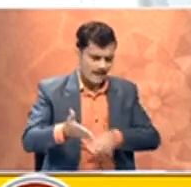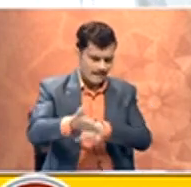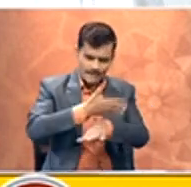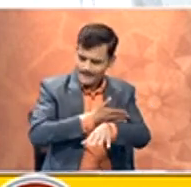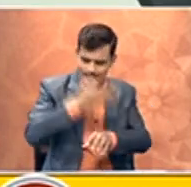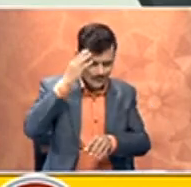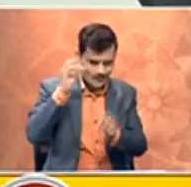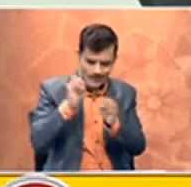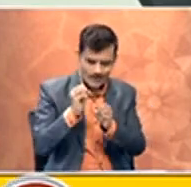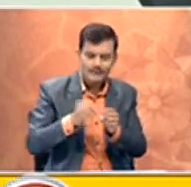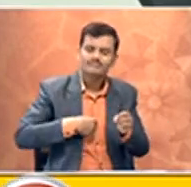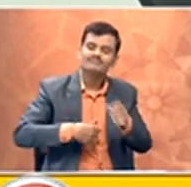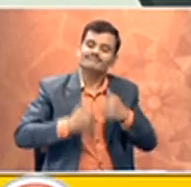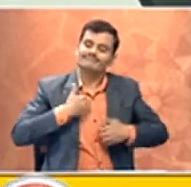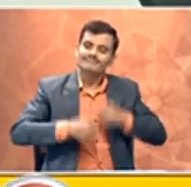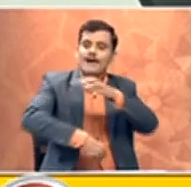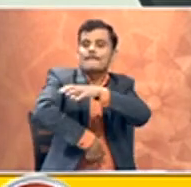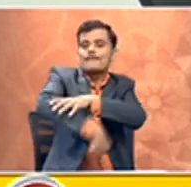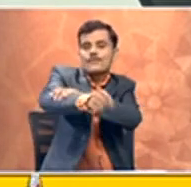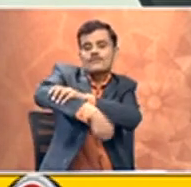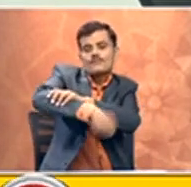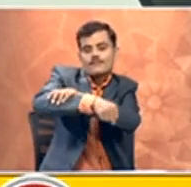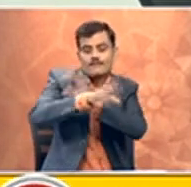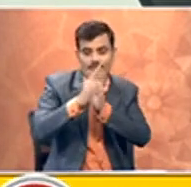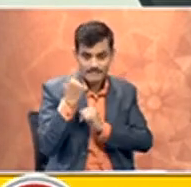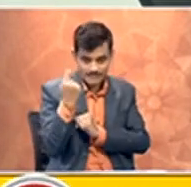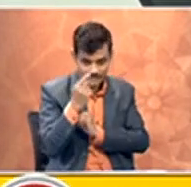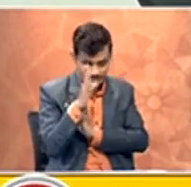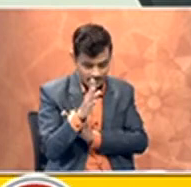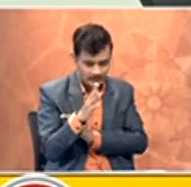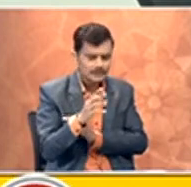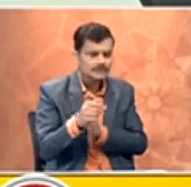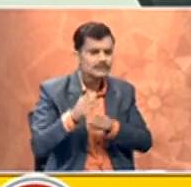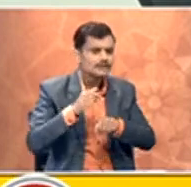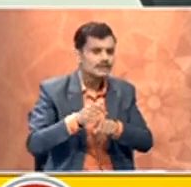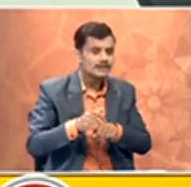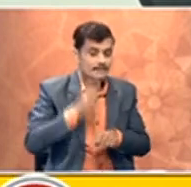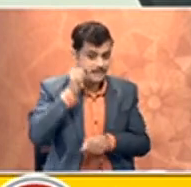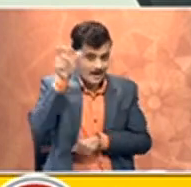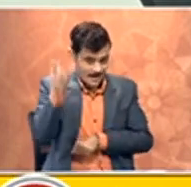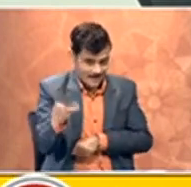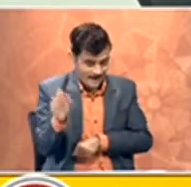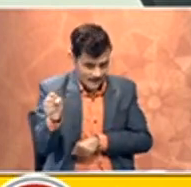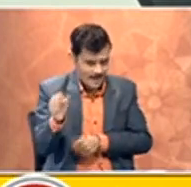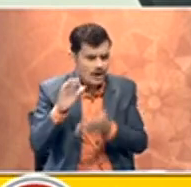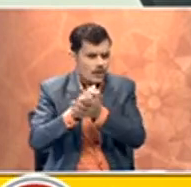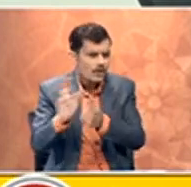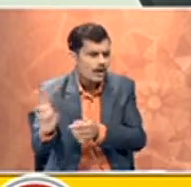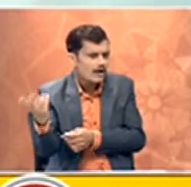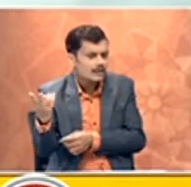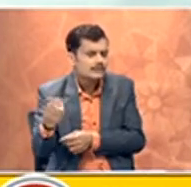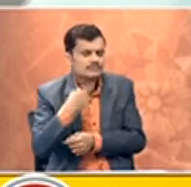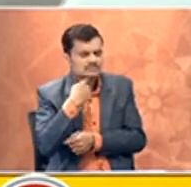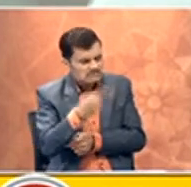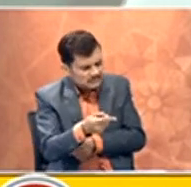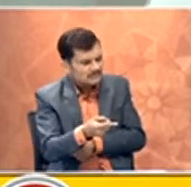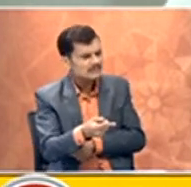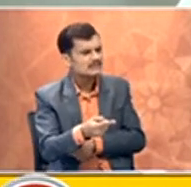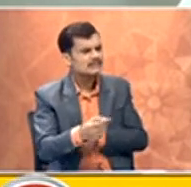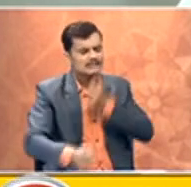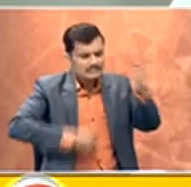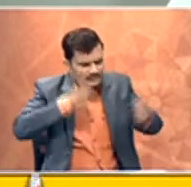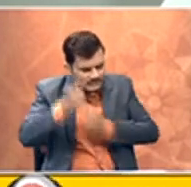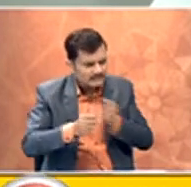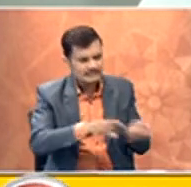हम फुटबॉल में थे ज़्यादा। बट जैसे जैसे मेरे भाई का एक दोस्त है तो उन्होंने मेरे को बोला कि अमलान तुम्हें एथलेटिक्स